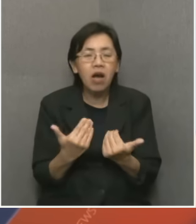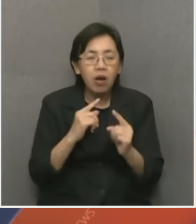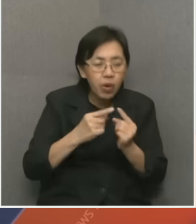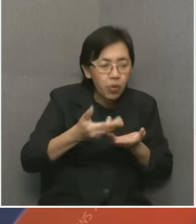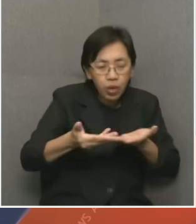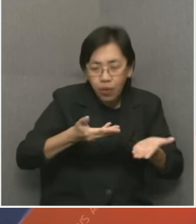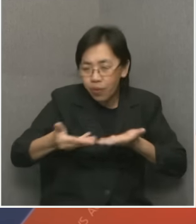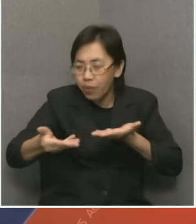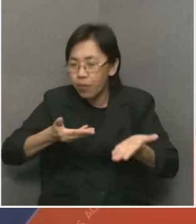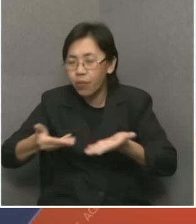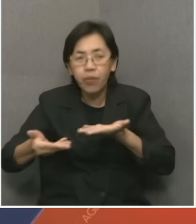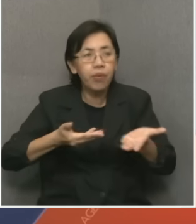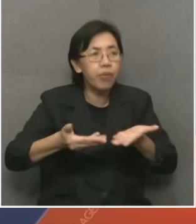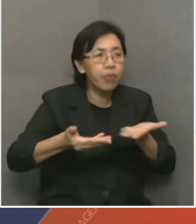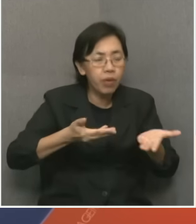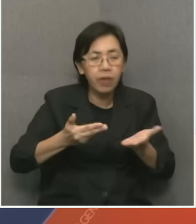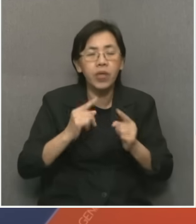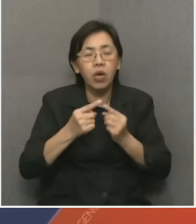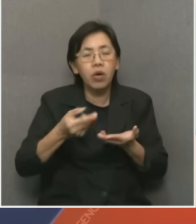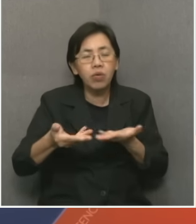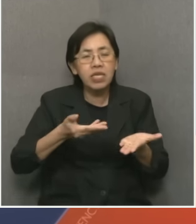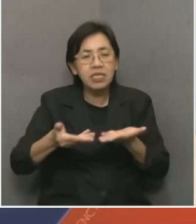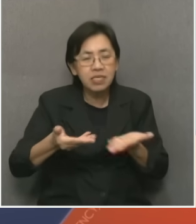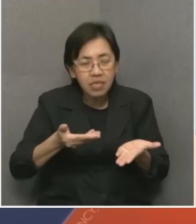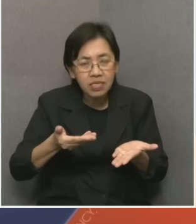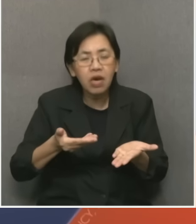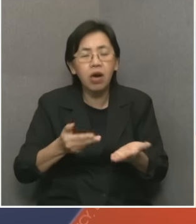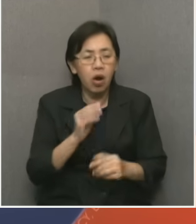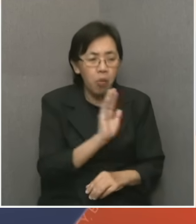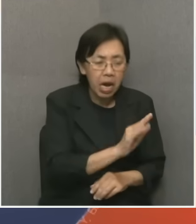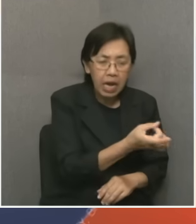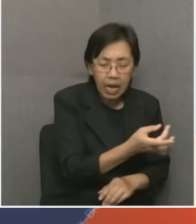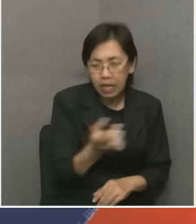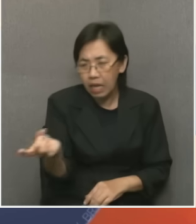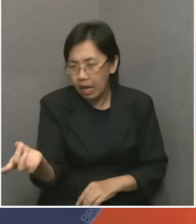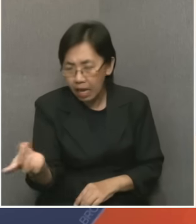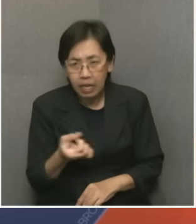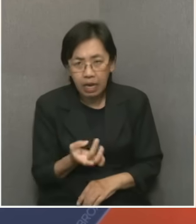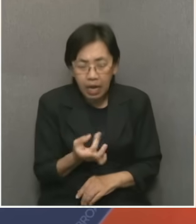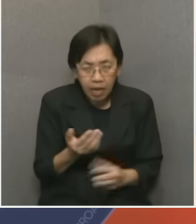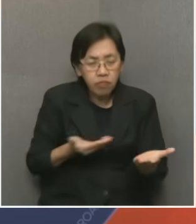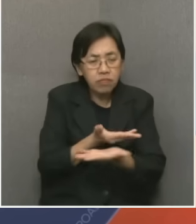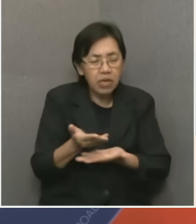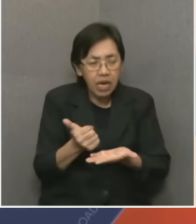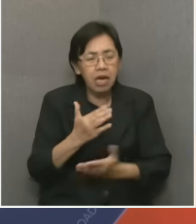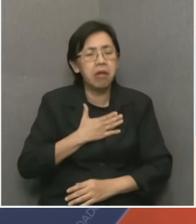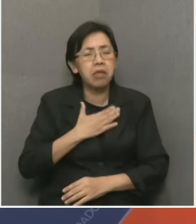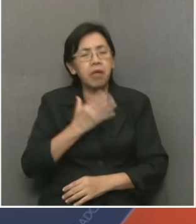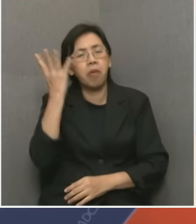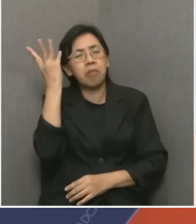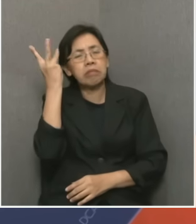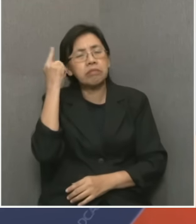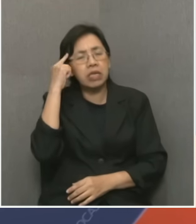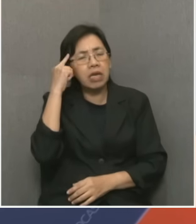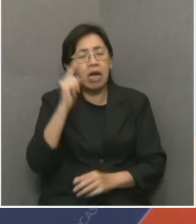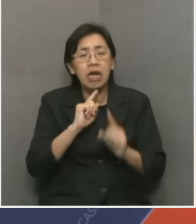ากันในจุดยืนตรงนี้เนี่ยมันก็อาจจะเป็นไปได้แต่ว่าผมกังวลว่ากว่า